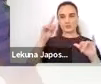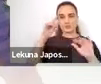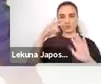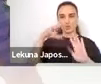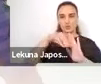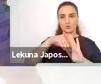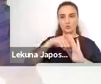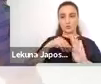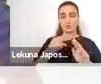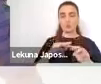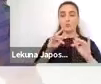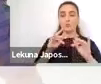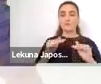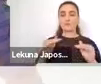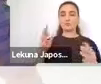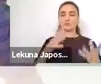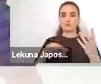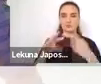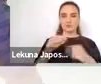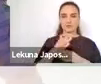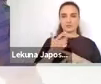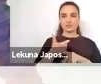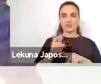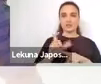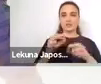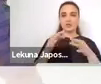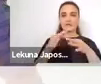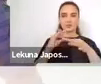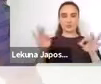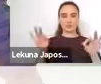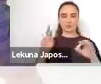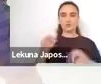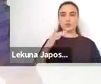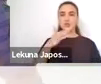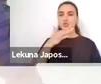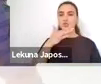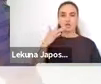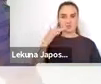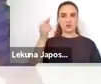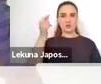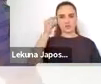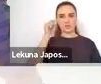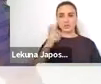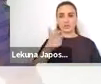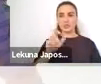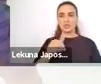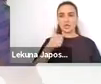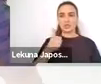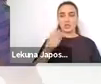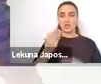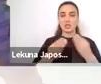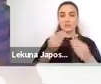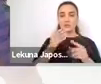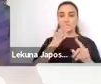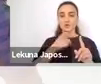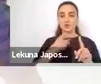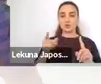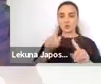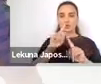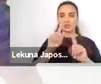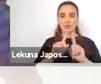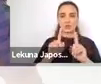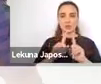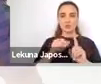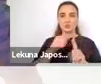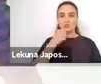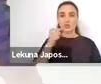ეს ბავშვებს აქვთ ძალიან თავისუფლად და ჭარბად და ძალიან კარგია. და თამაშის პროცესში თითქოს აი ზრდასრულები